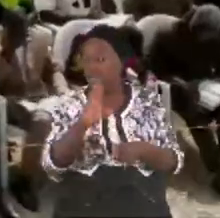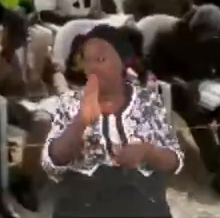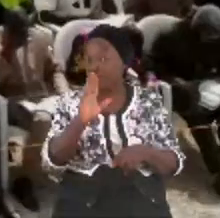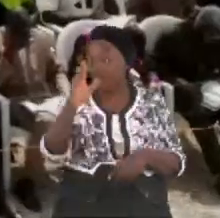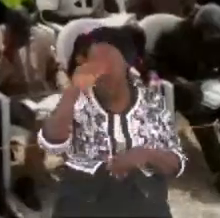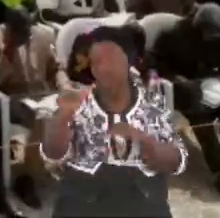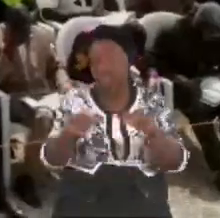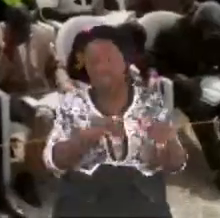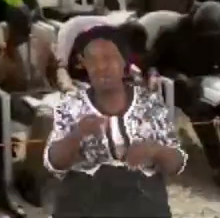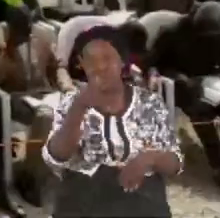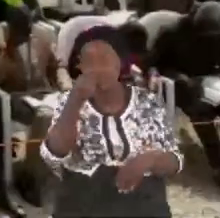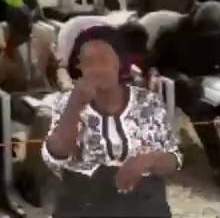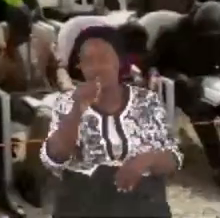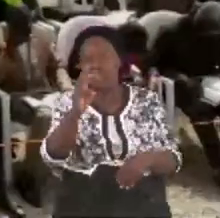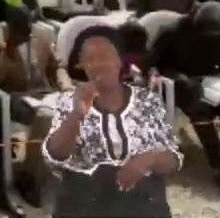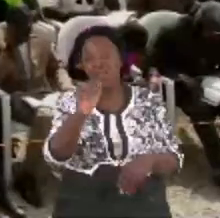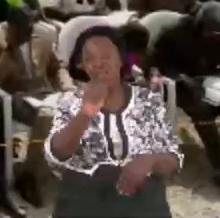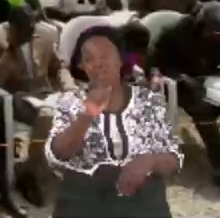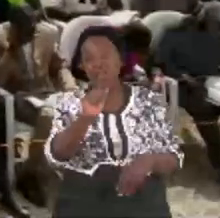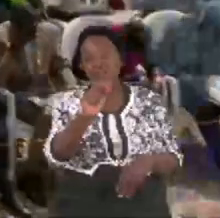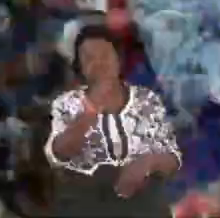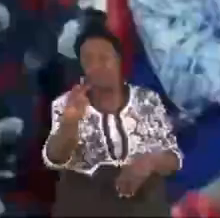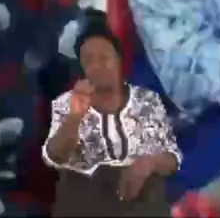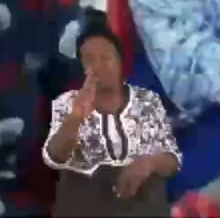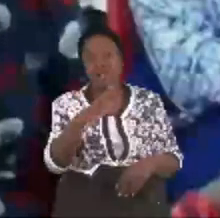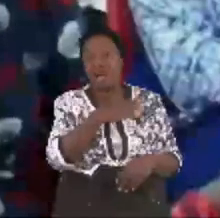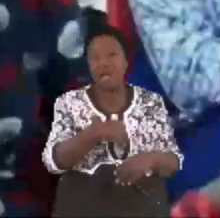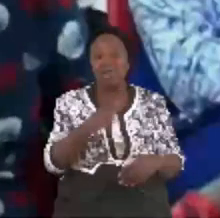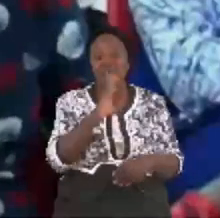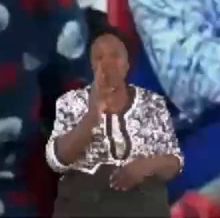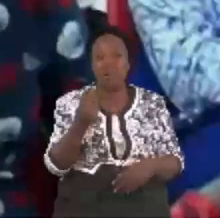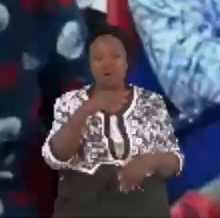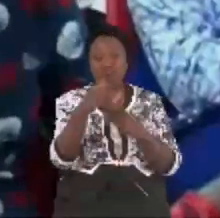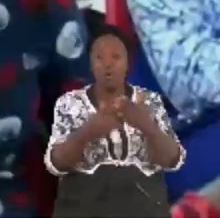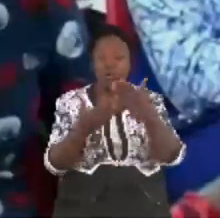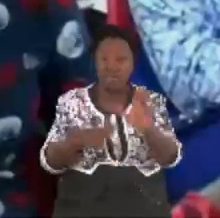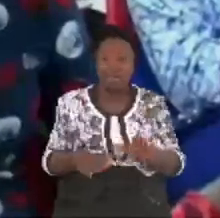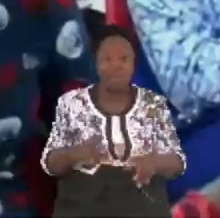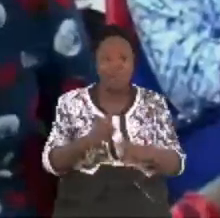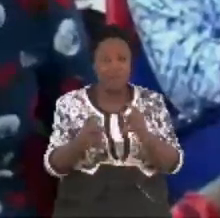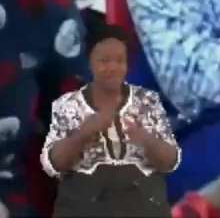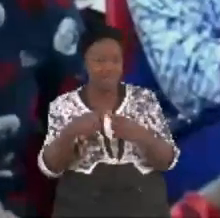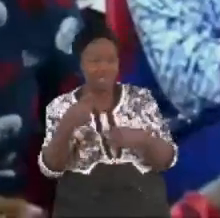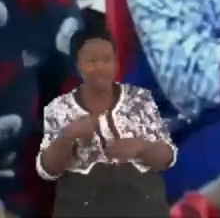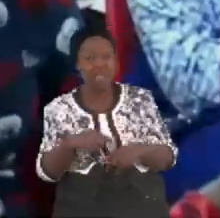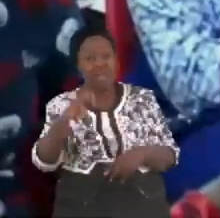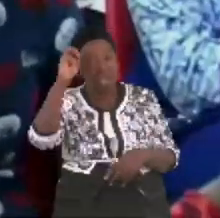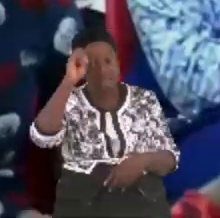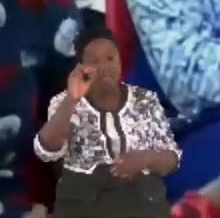Il n'en est pas comme de vos pères qui ont mangé la manne et qui sont morts. Il dit, celui